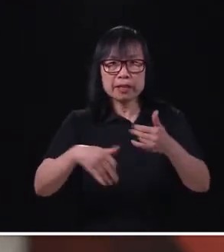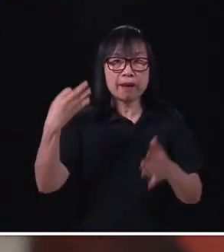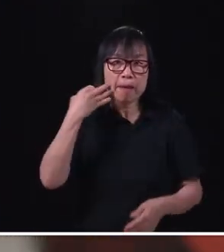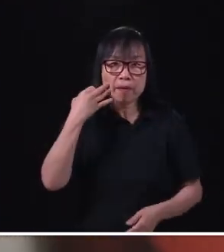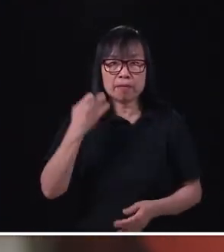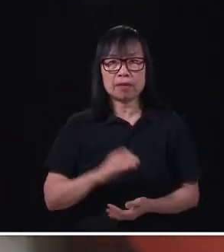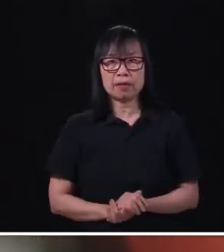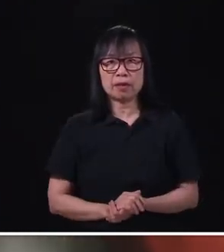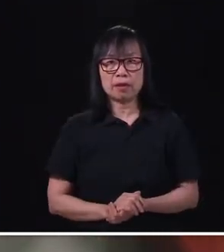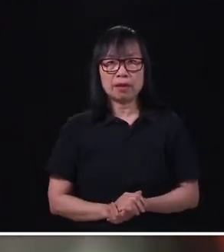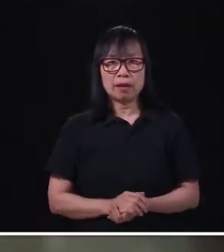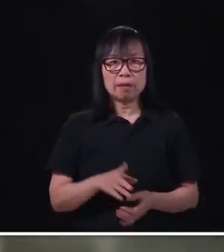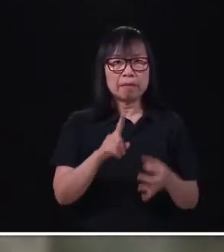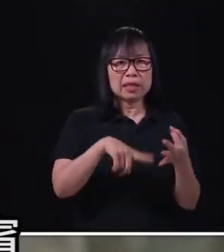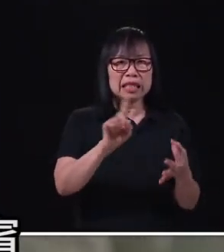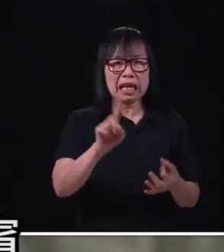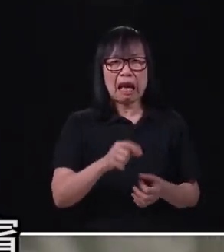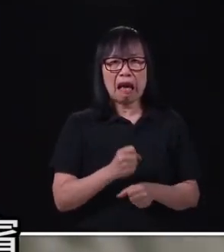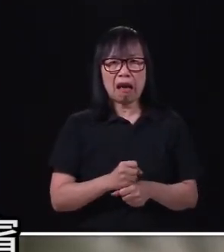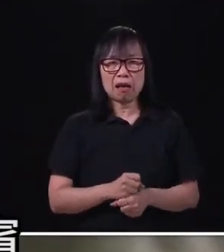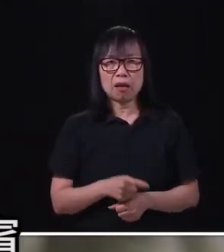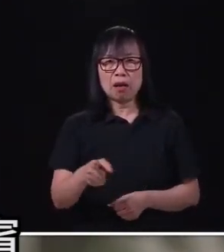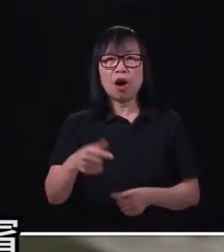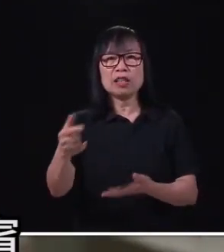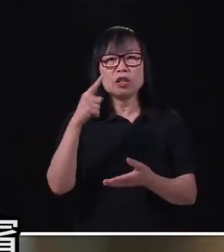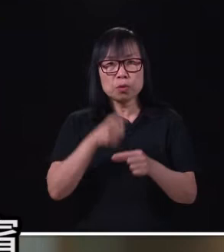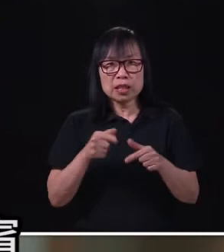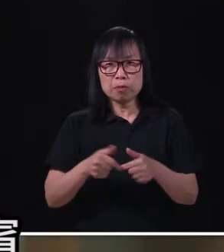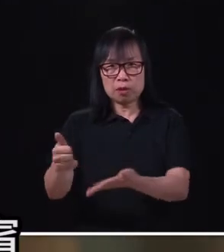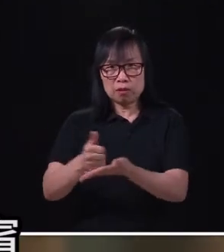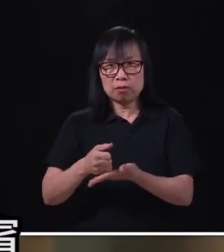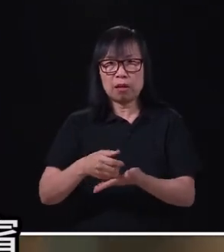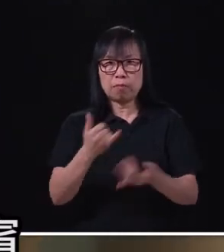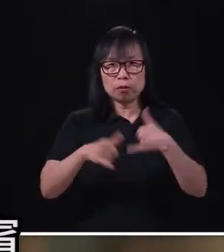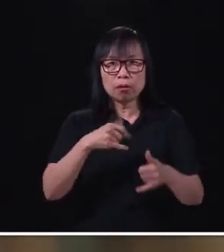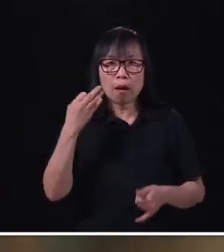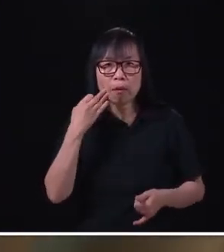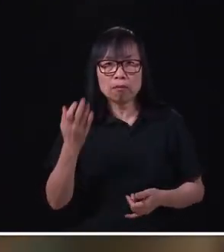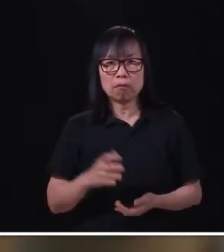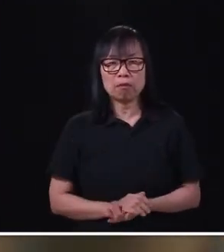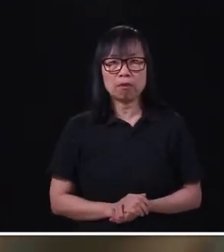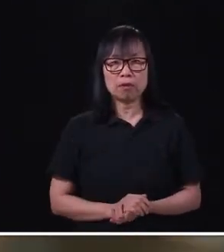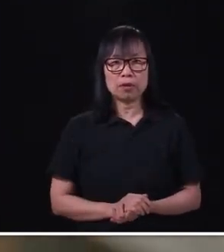賓啊。 喂，咩事啊，嘉豪？ 有間中心話想請我哋做表演嘉賓喎。